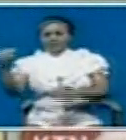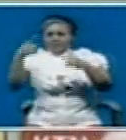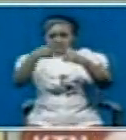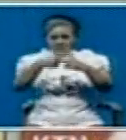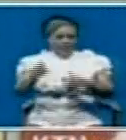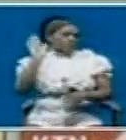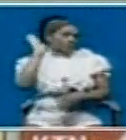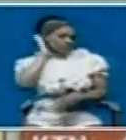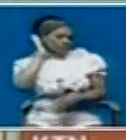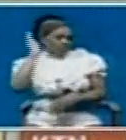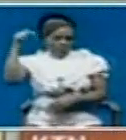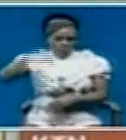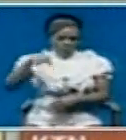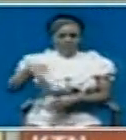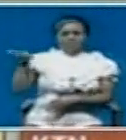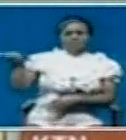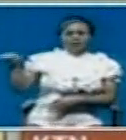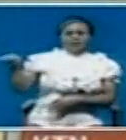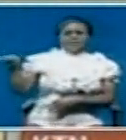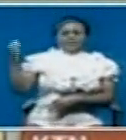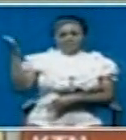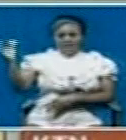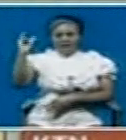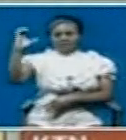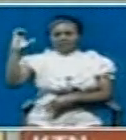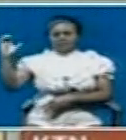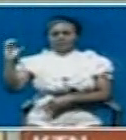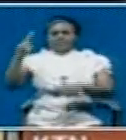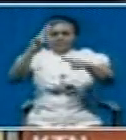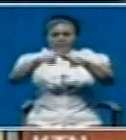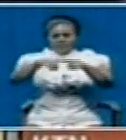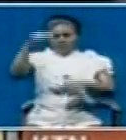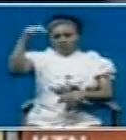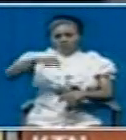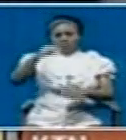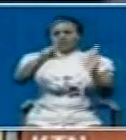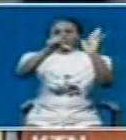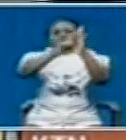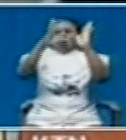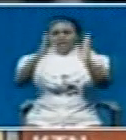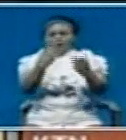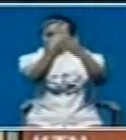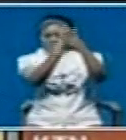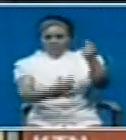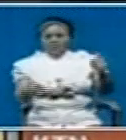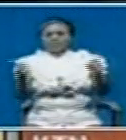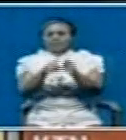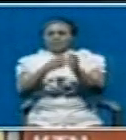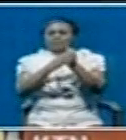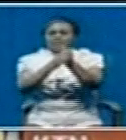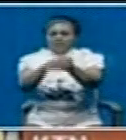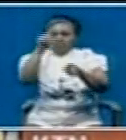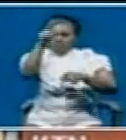ilianza kusikizwa mapema hii leo jijini The Hague. Katika kikao cha leo, mawakili wa upande wote pamoja na viongozi wa